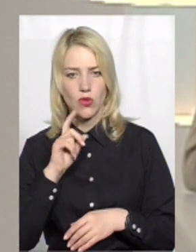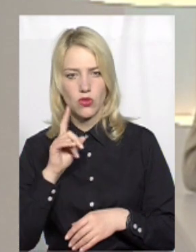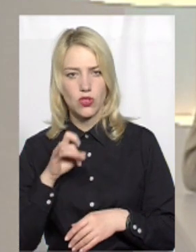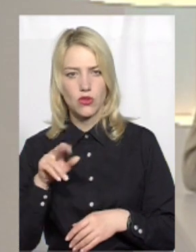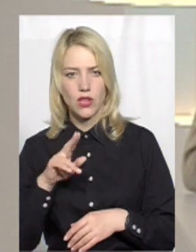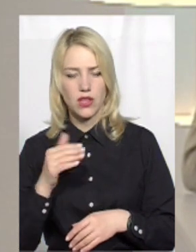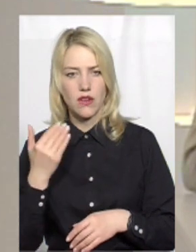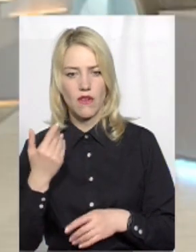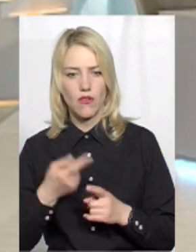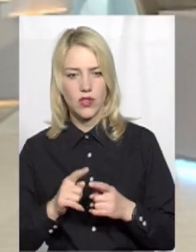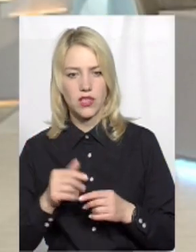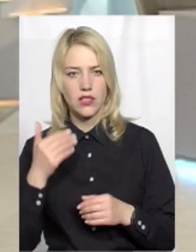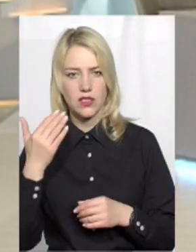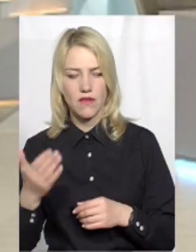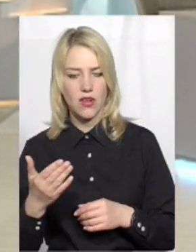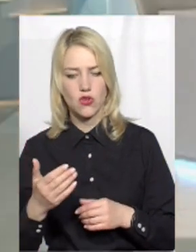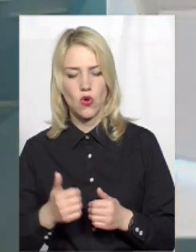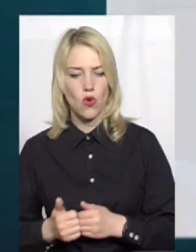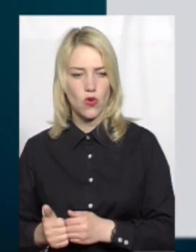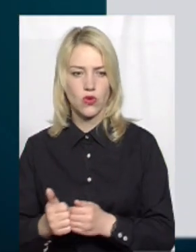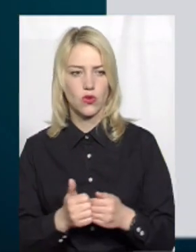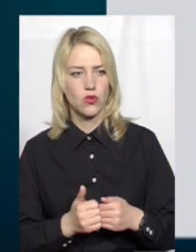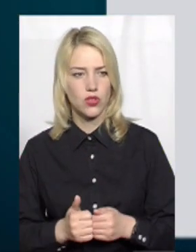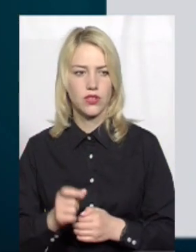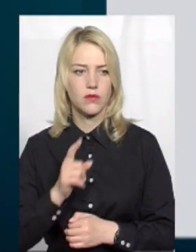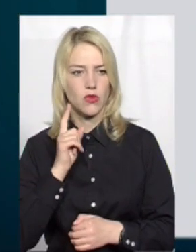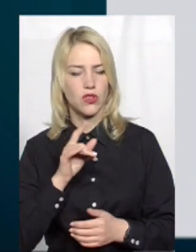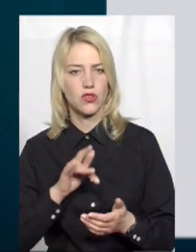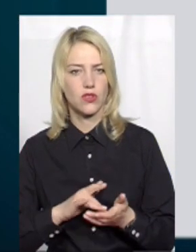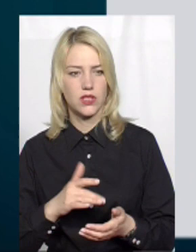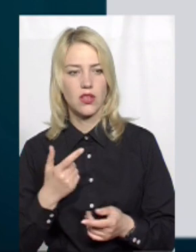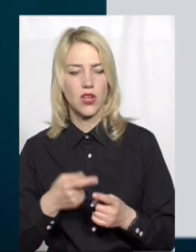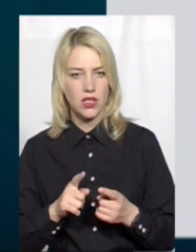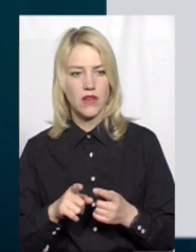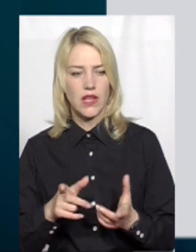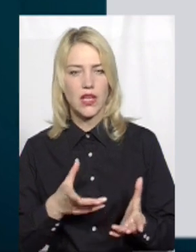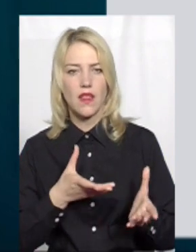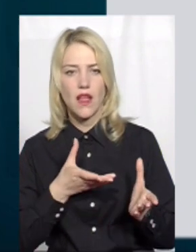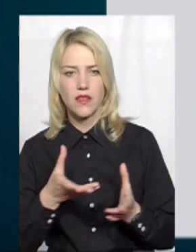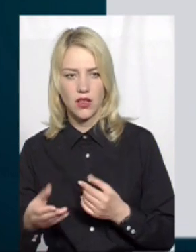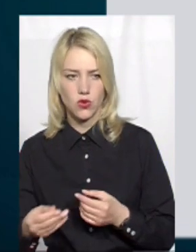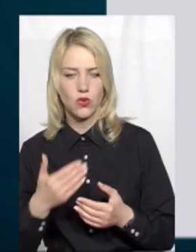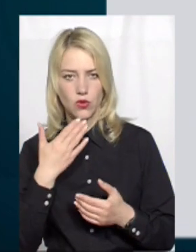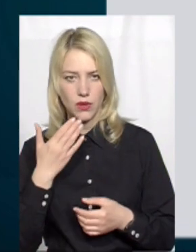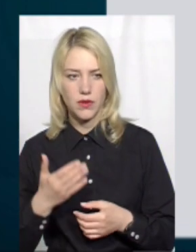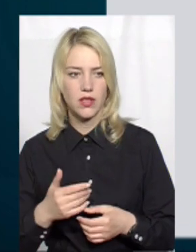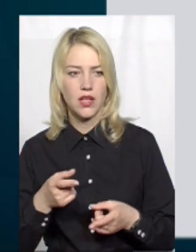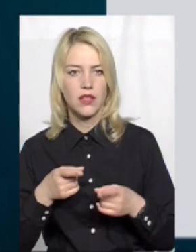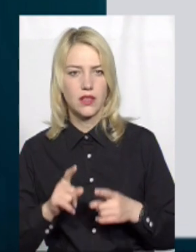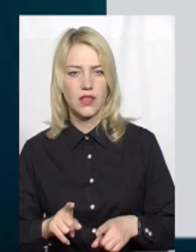із вашого оточення, із молодіжного центру. Це ви їх так надихнули? Ну, насправді, я би сказав,